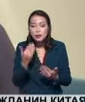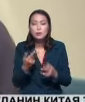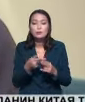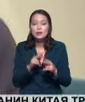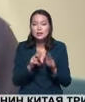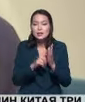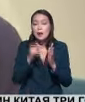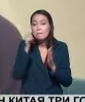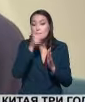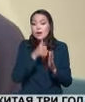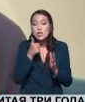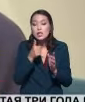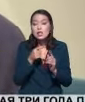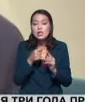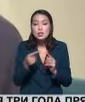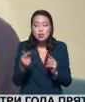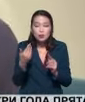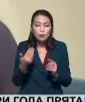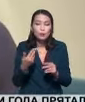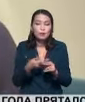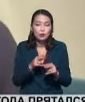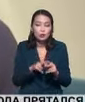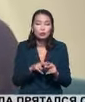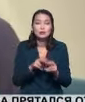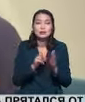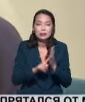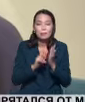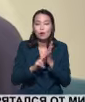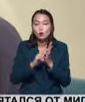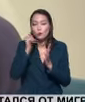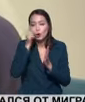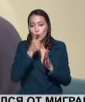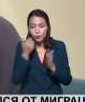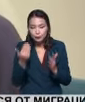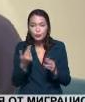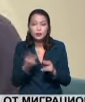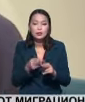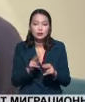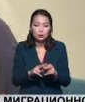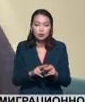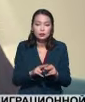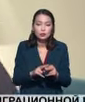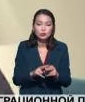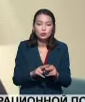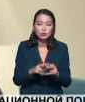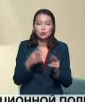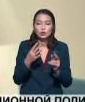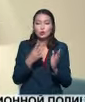то есть... Кем найдено, год 80-й, там, ну, 80-й, там, вроде 90-й